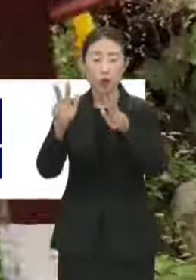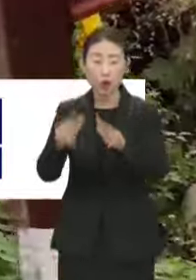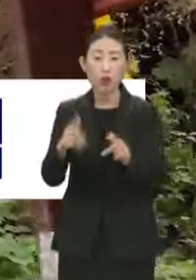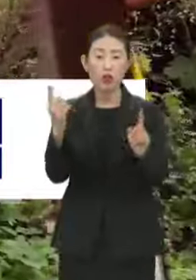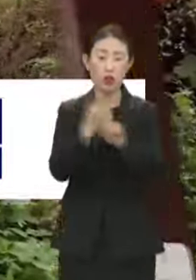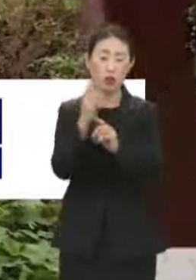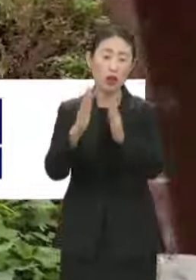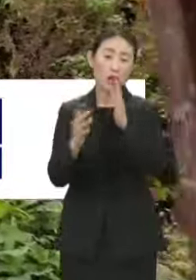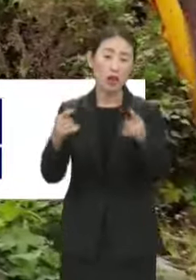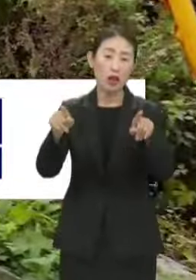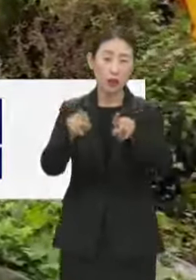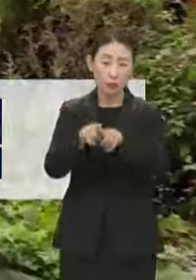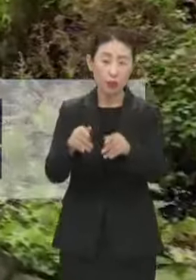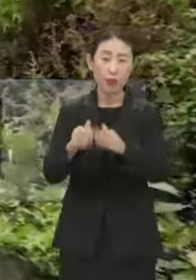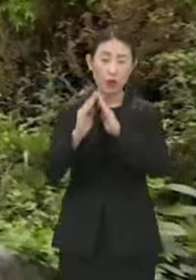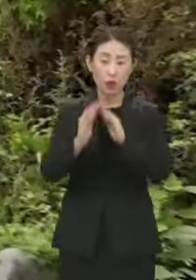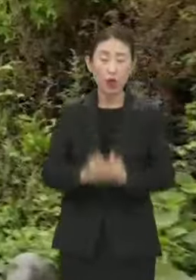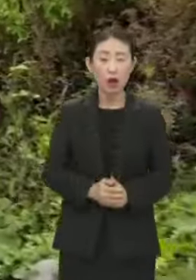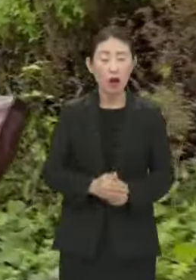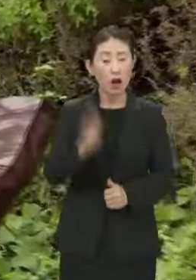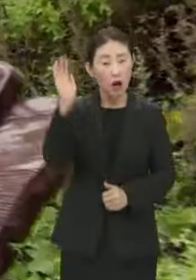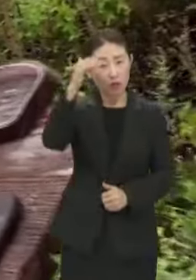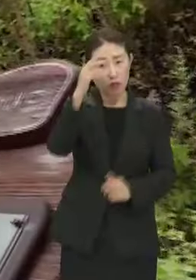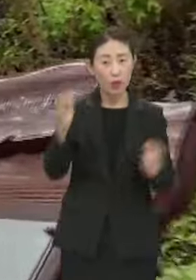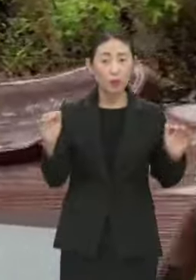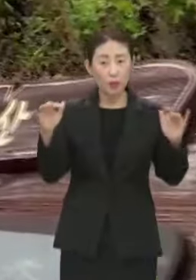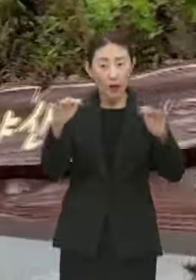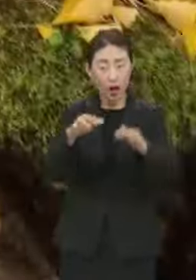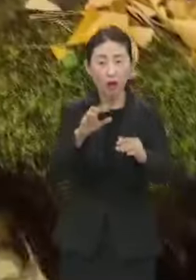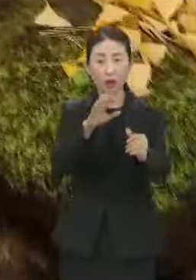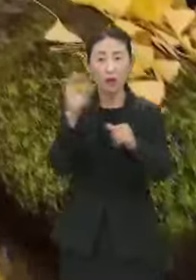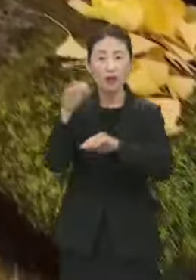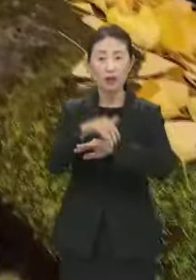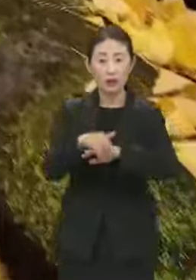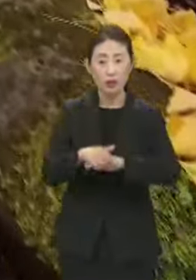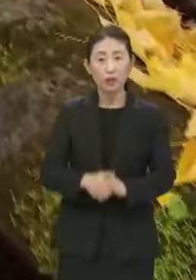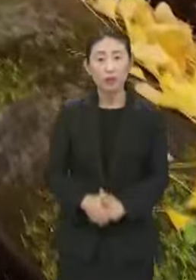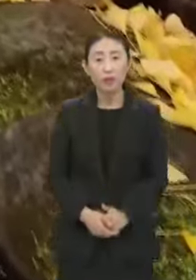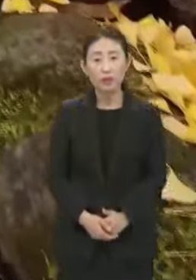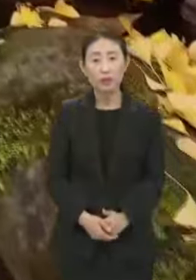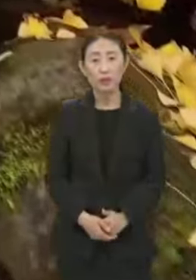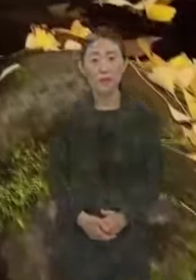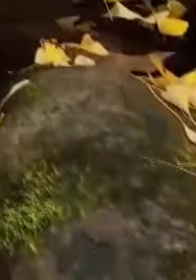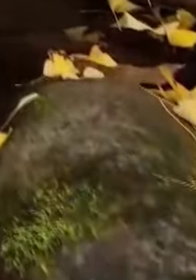숲을 함께 조성해 서산시의 대표 관광자원으로 만들어갈 계획입니다.